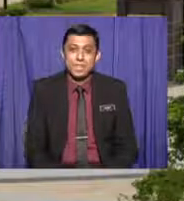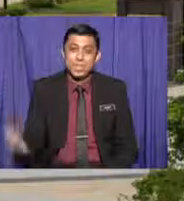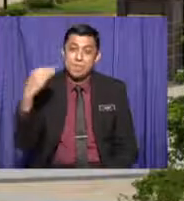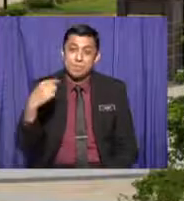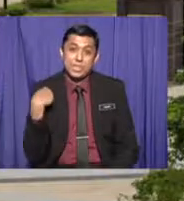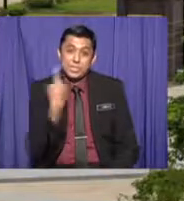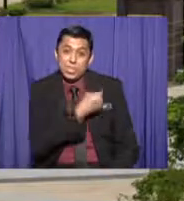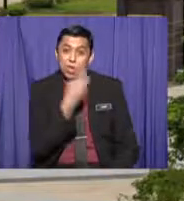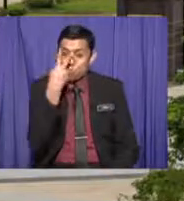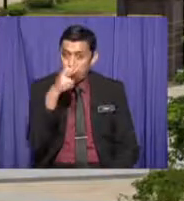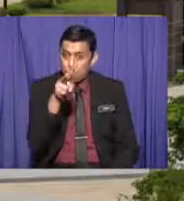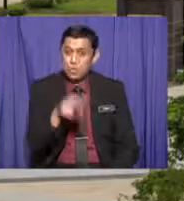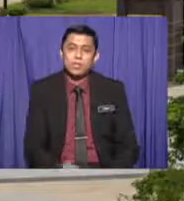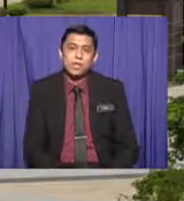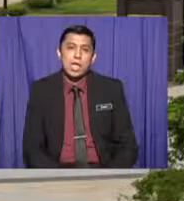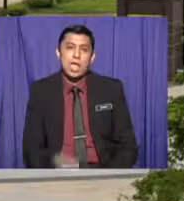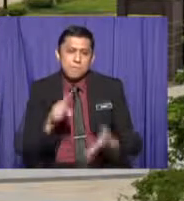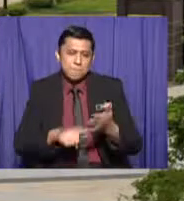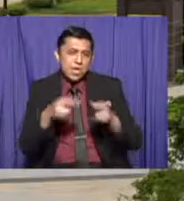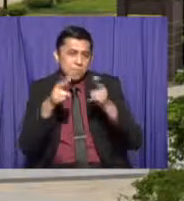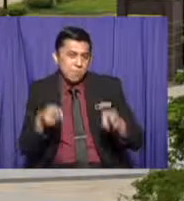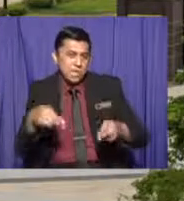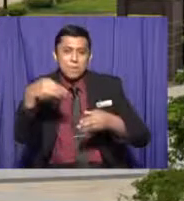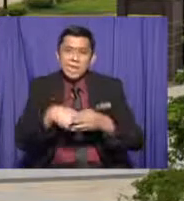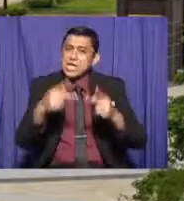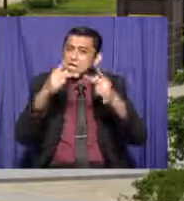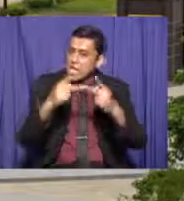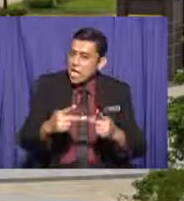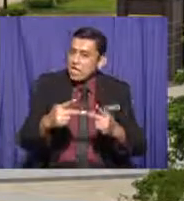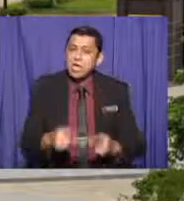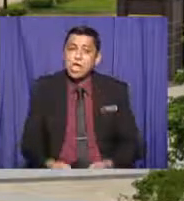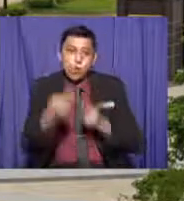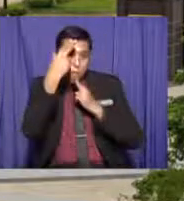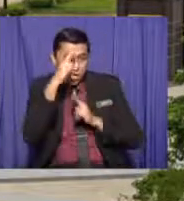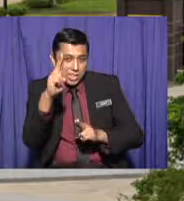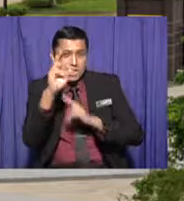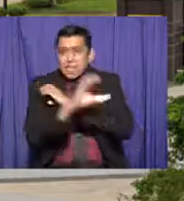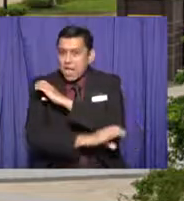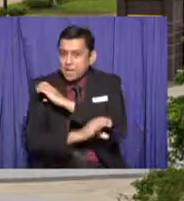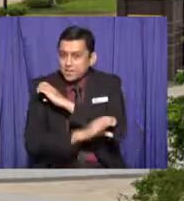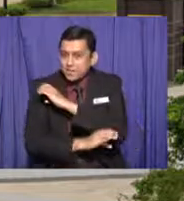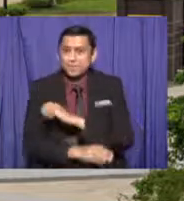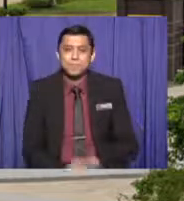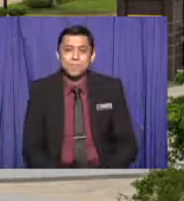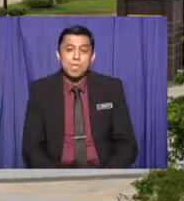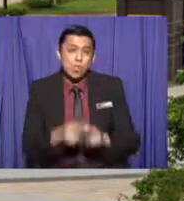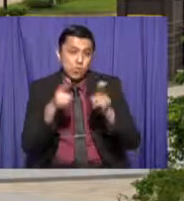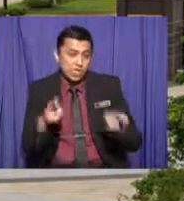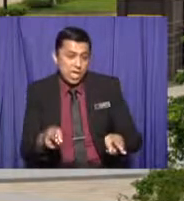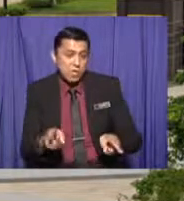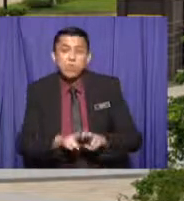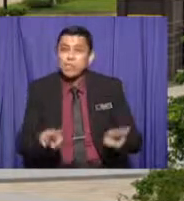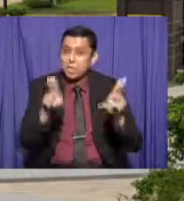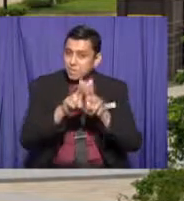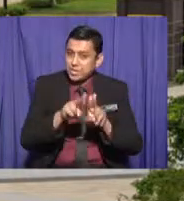Marilah kita lihat apakah cabaran dalam mengekalkan kedaulatan negara. Cabaran utama